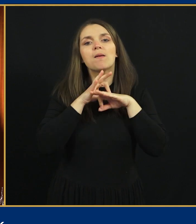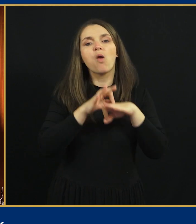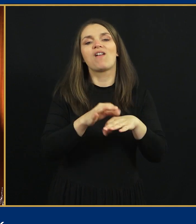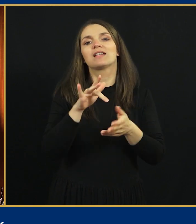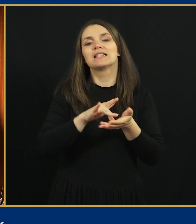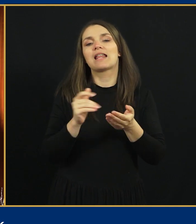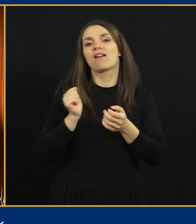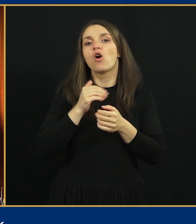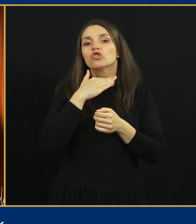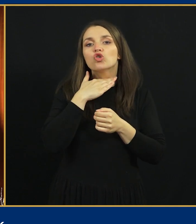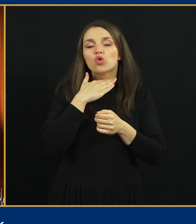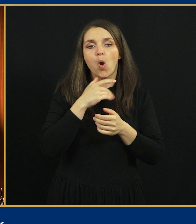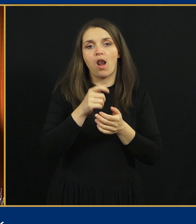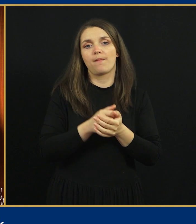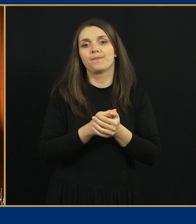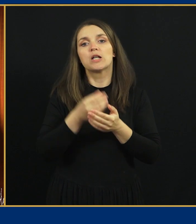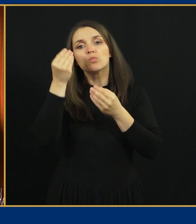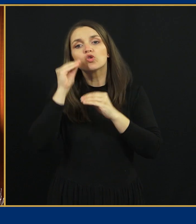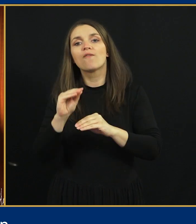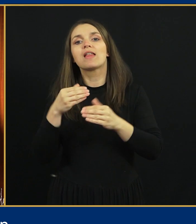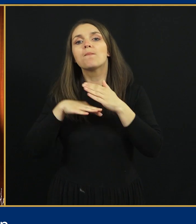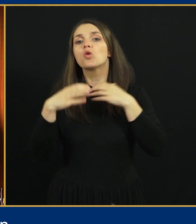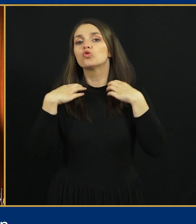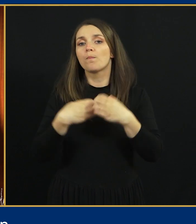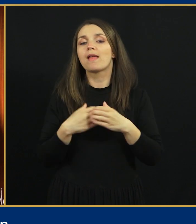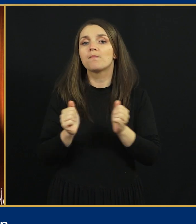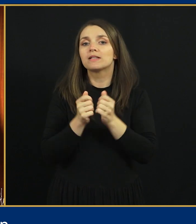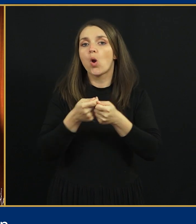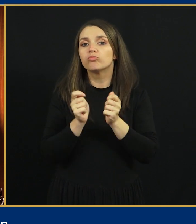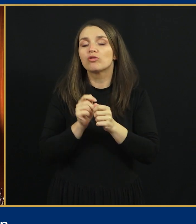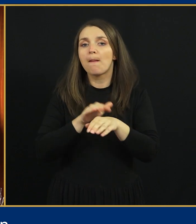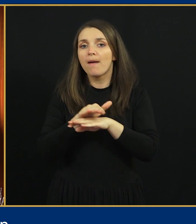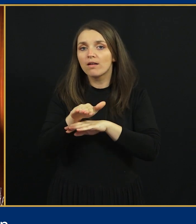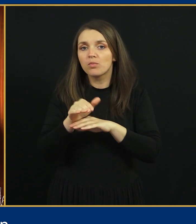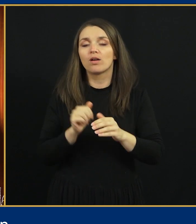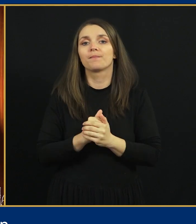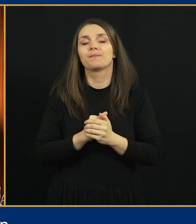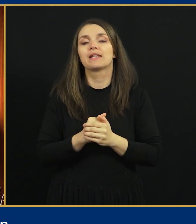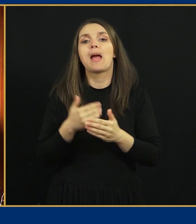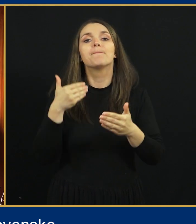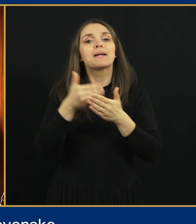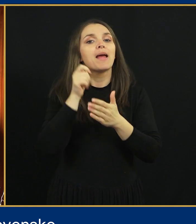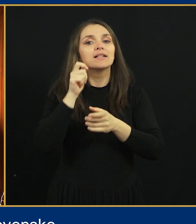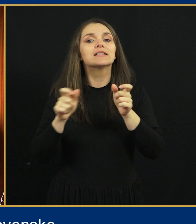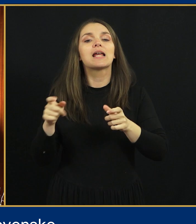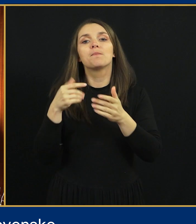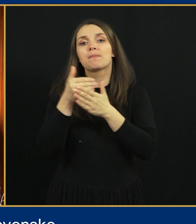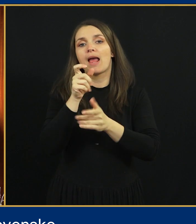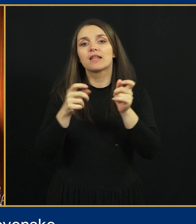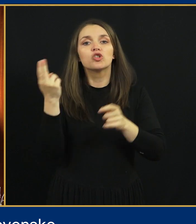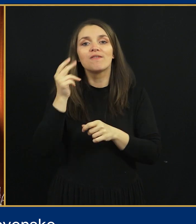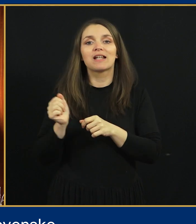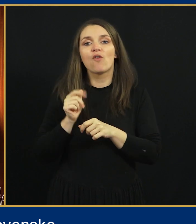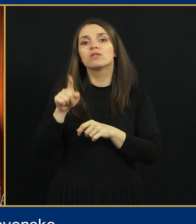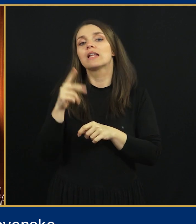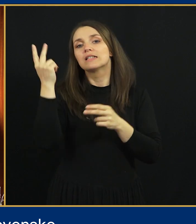spoštovani poveljnik Centra vojaških šol, spoštovani podžupan Mestne občine Maribor, pripadnice in pripadniki